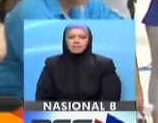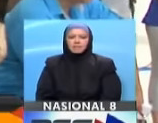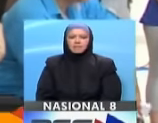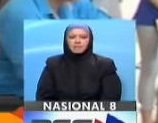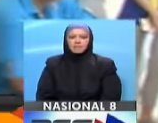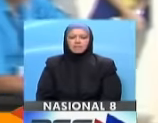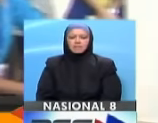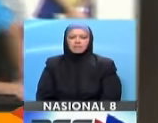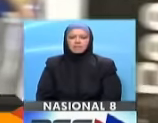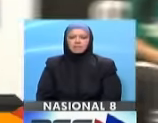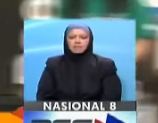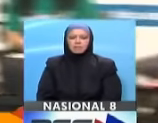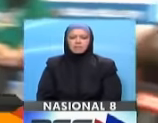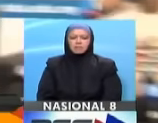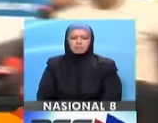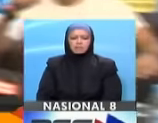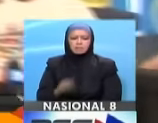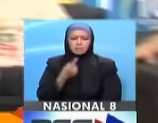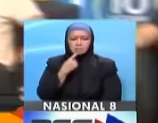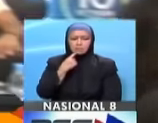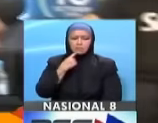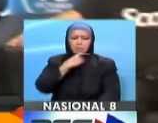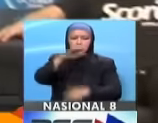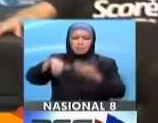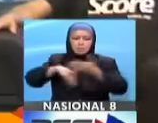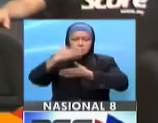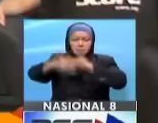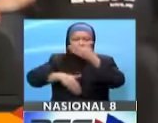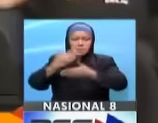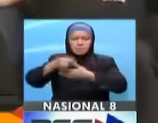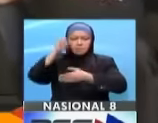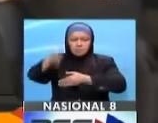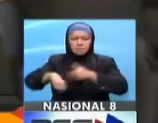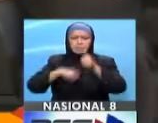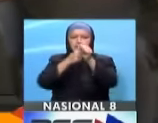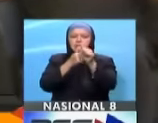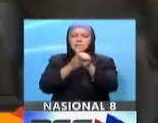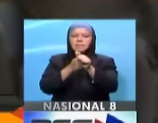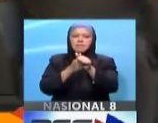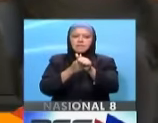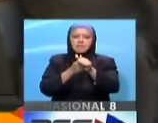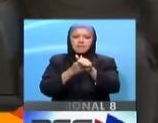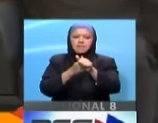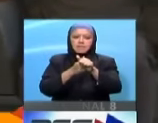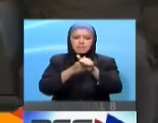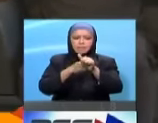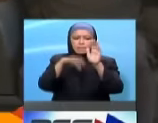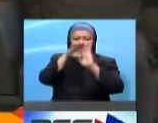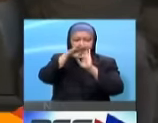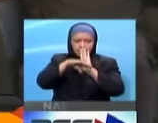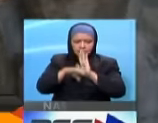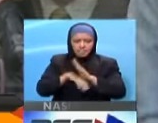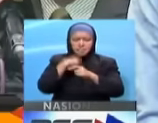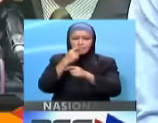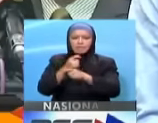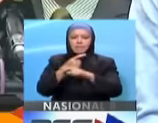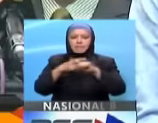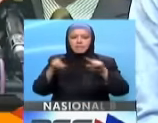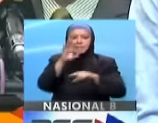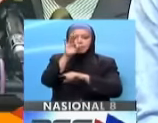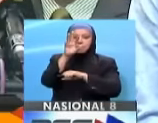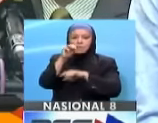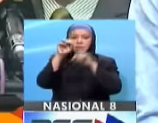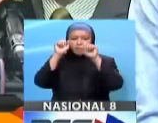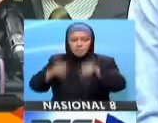Tidak berniat lepas tangan, Khairi menjelaskan segala proses mesti mengikut prosedur yang telah ditetapkan. Namun FAM boleh terus membuat